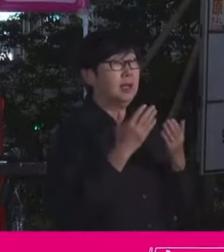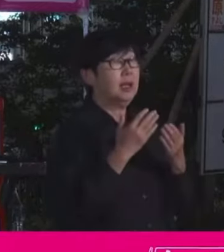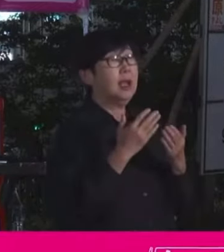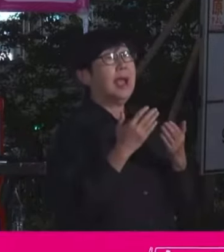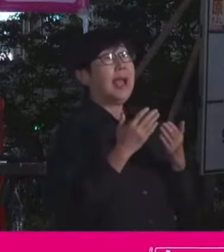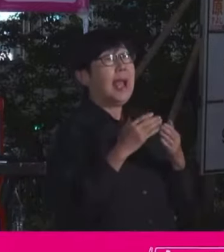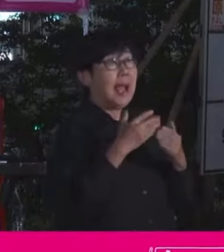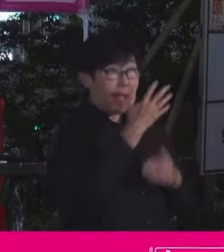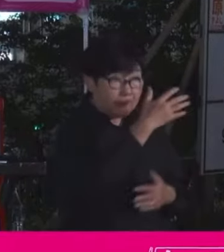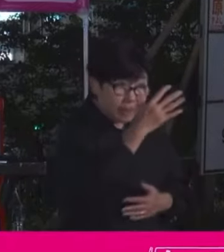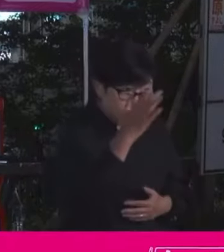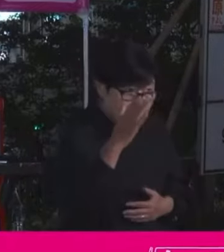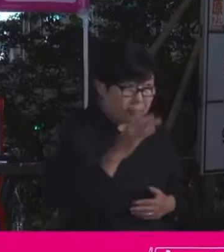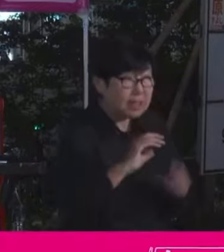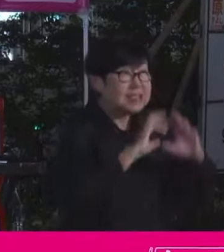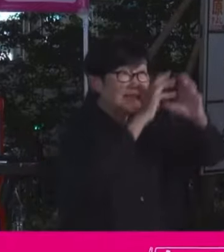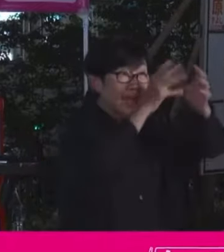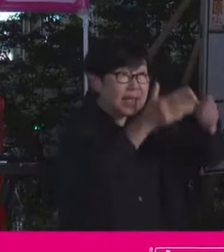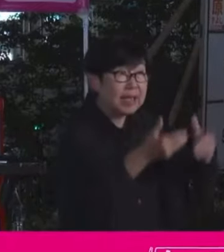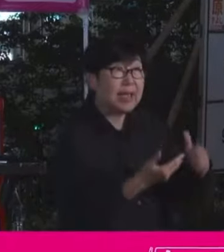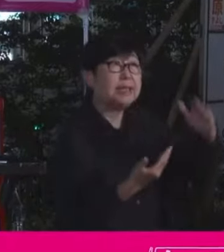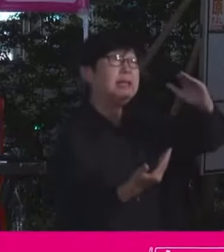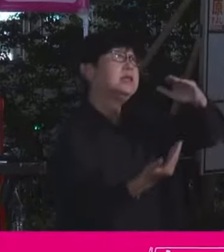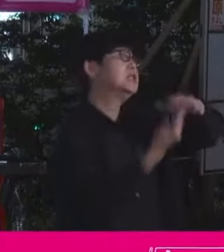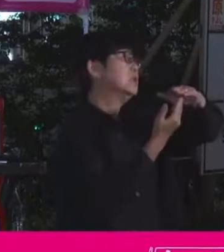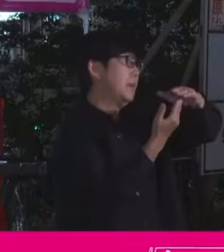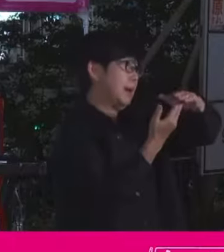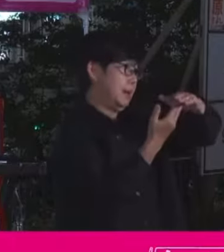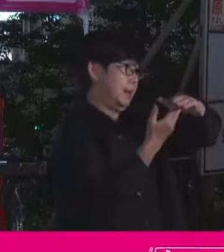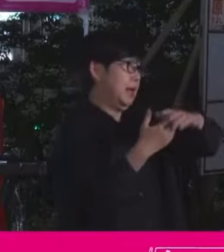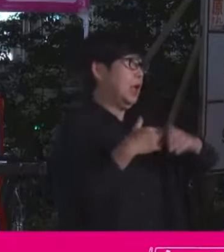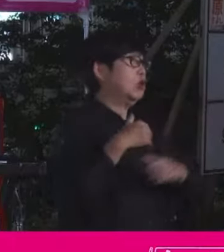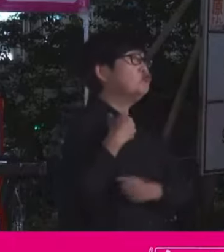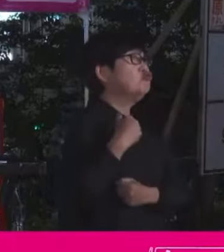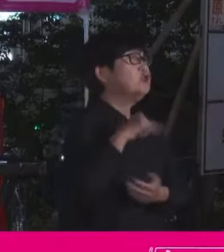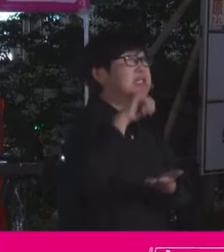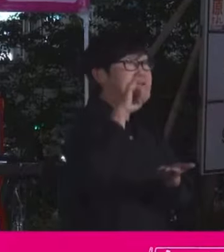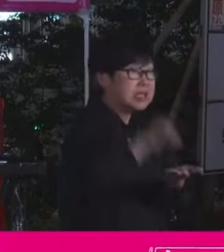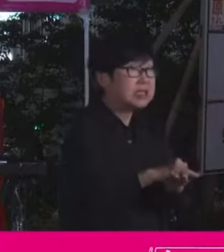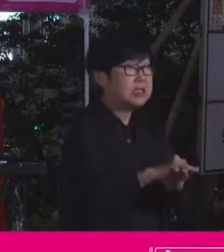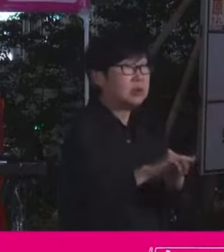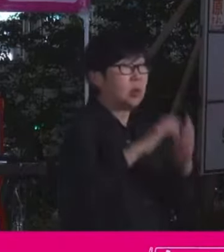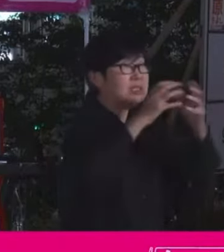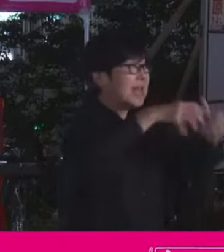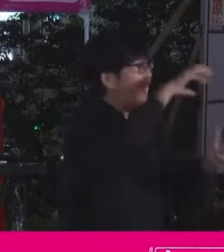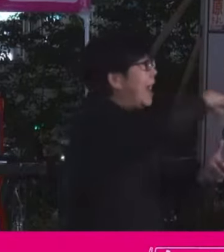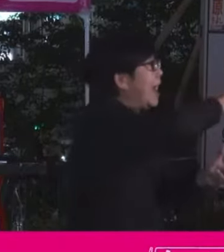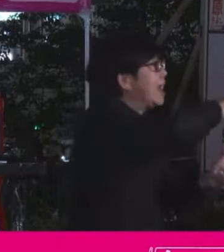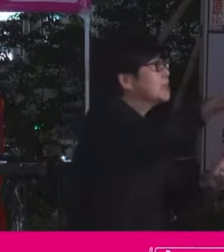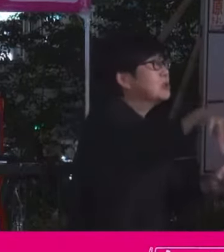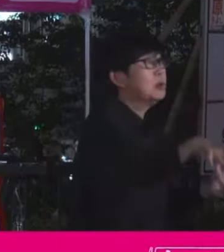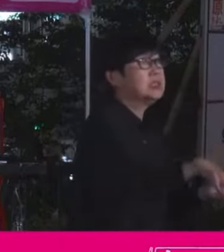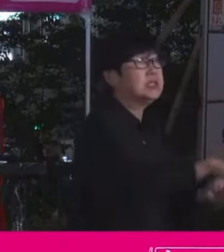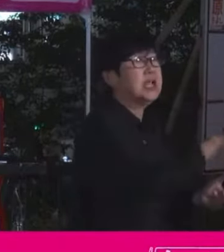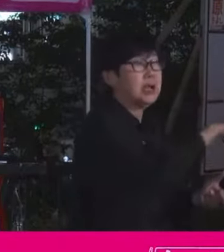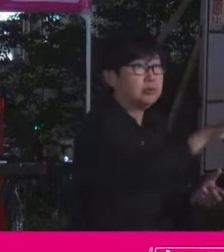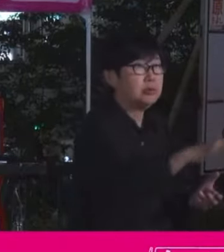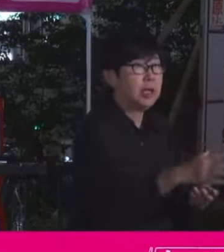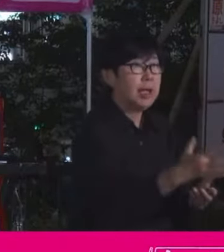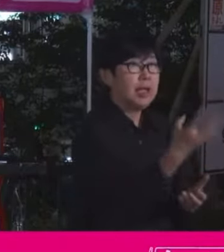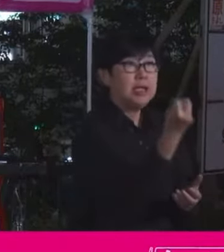世界で一番軍事基地を置いている国です。海外にどのくらい持ってると思います